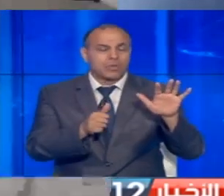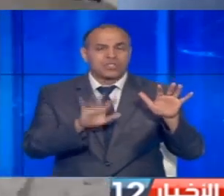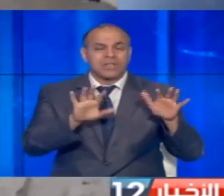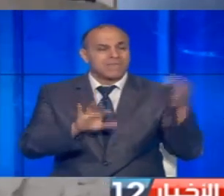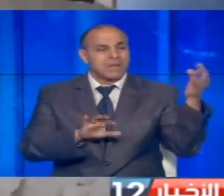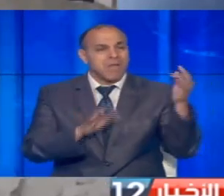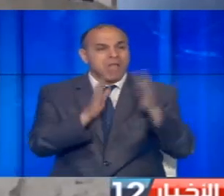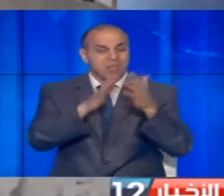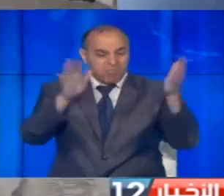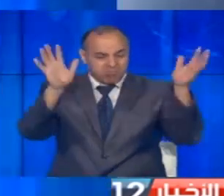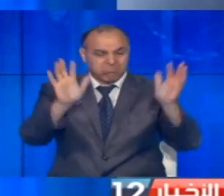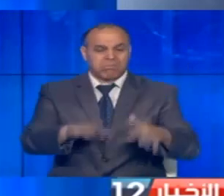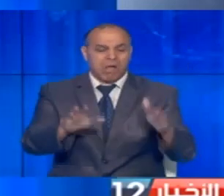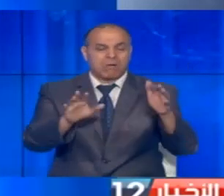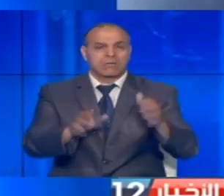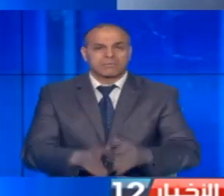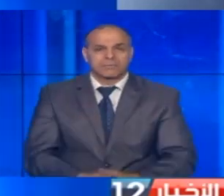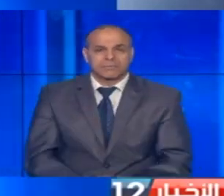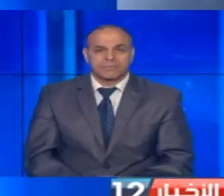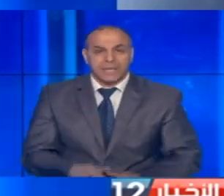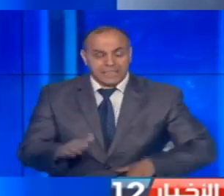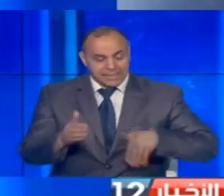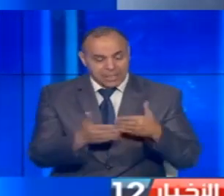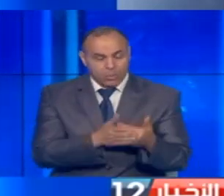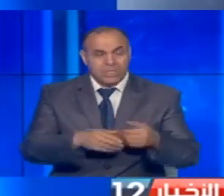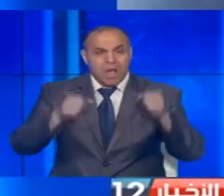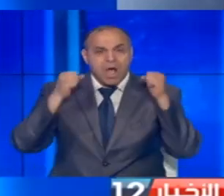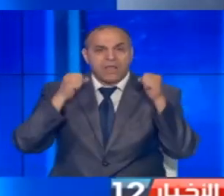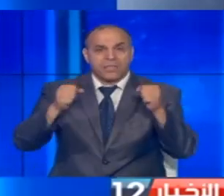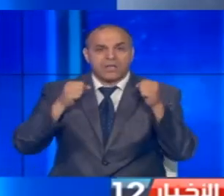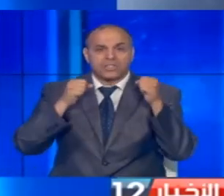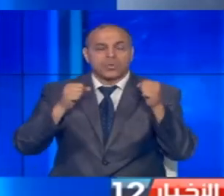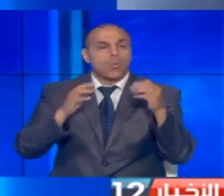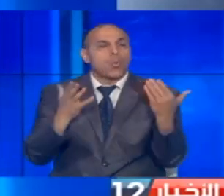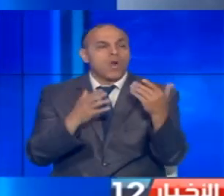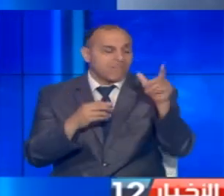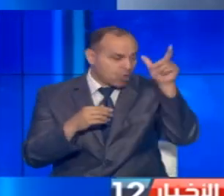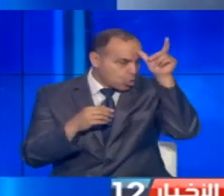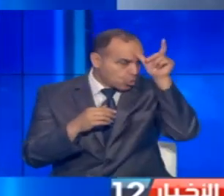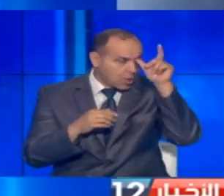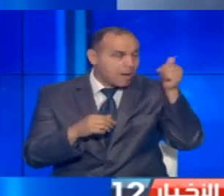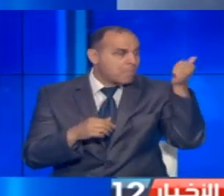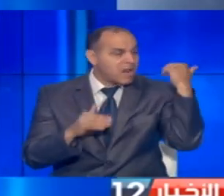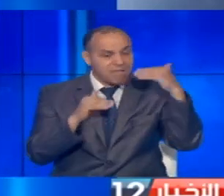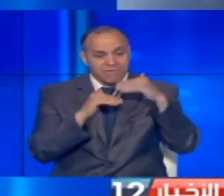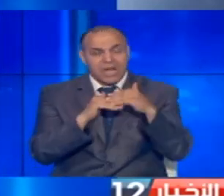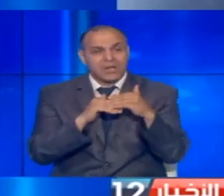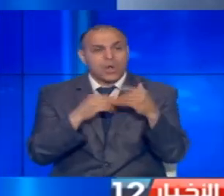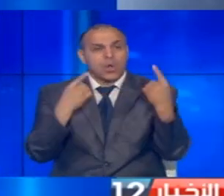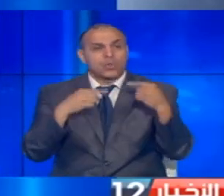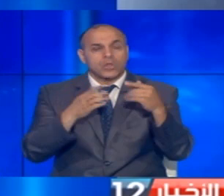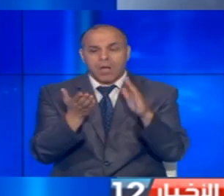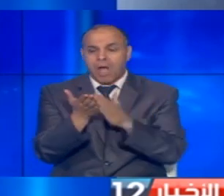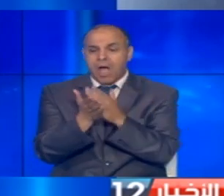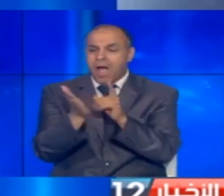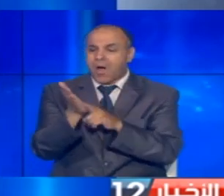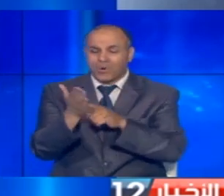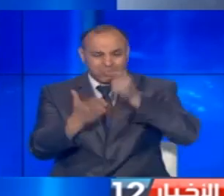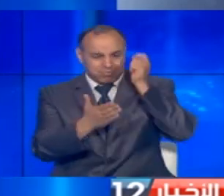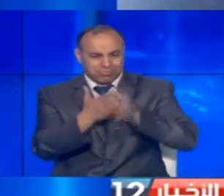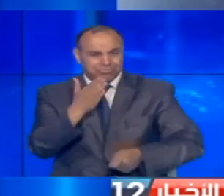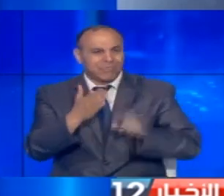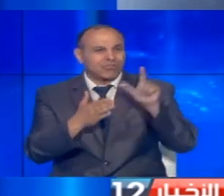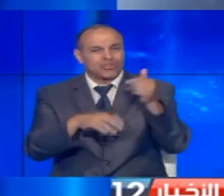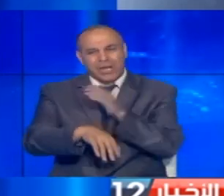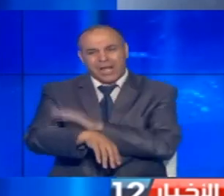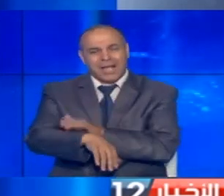من المدينة. تواصلت الاحتجاجات في الأردن حتى الليلة الماضية ضد مشروع قانون ضريبة الدخل